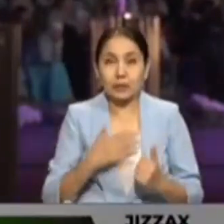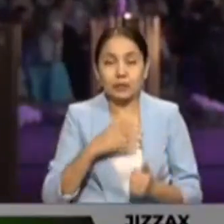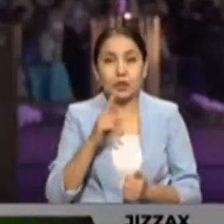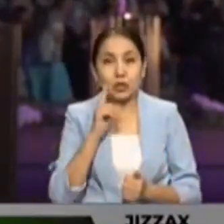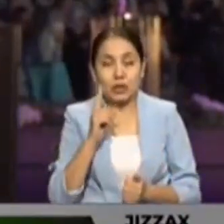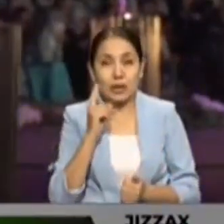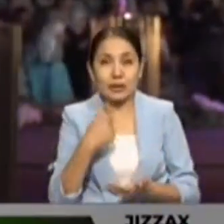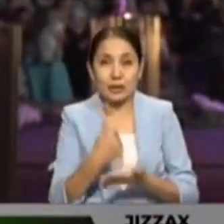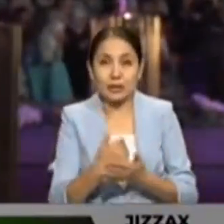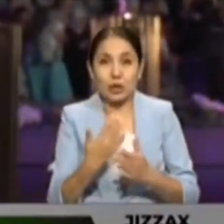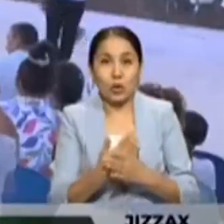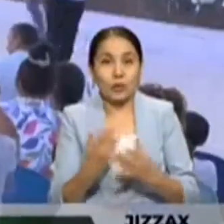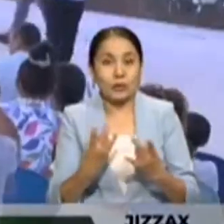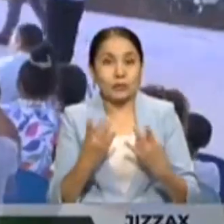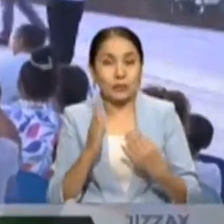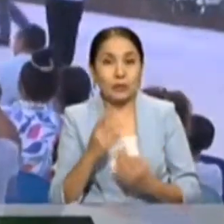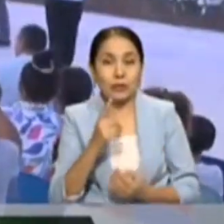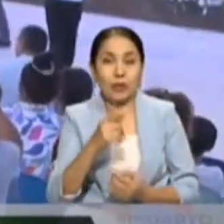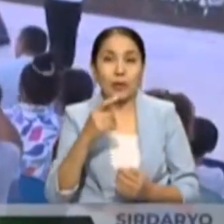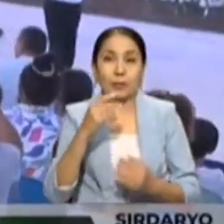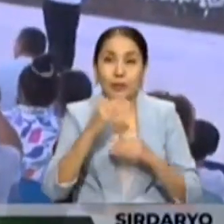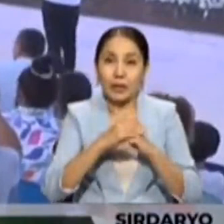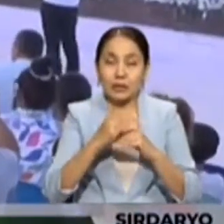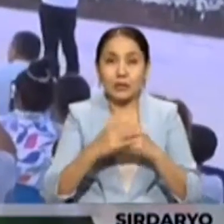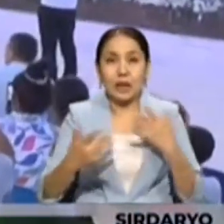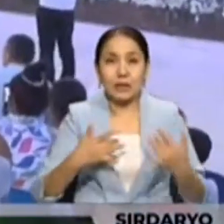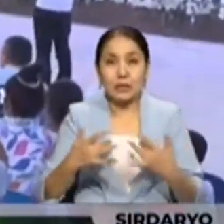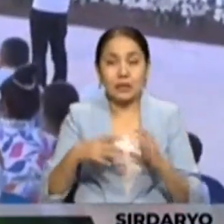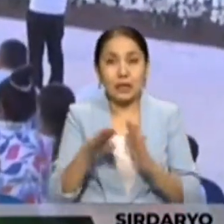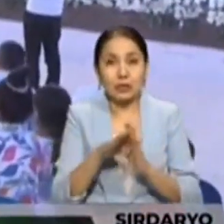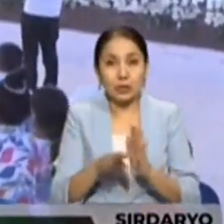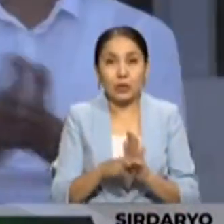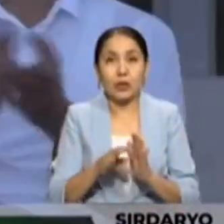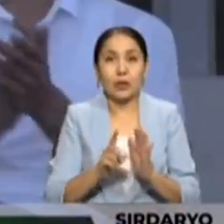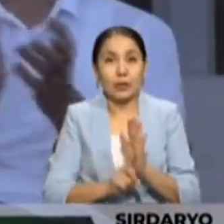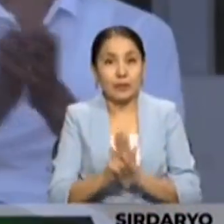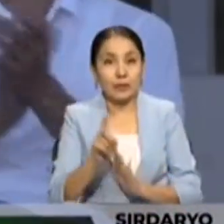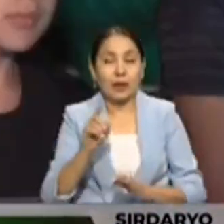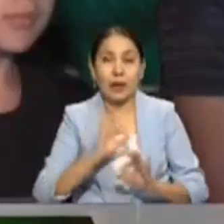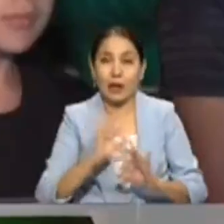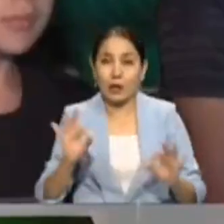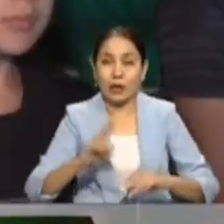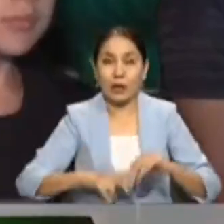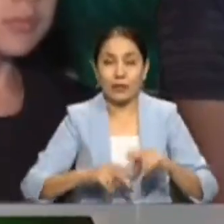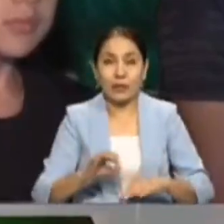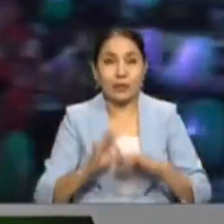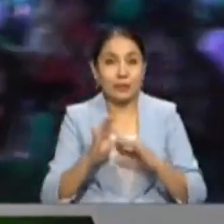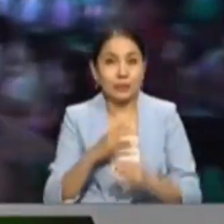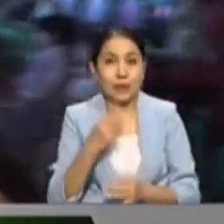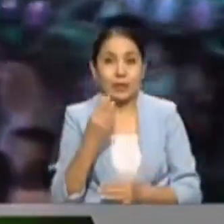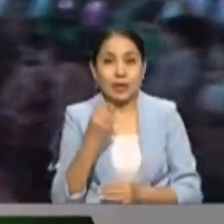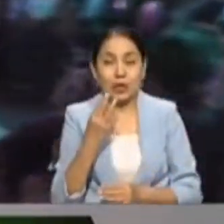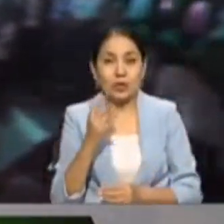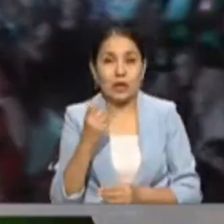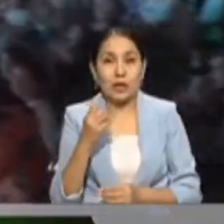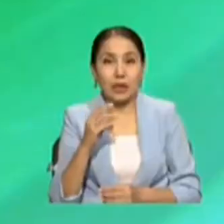yoshlar yetakchilari ko'makchi bo'lishimiz kerak. Kechki oqshomda tashkil etilgan konsert dasturi kelganlarga a'lo kayfiyat ulashdi. Shahnoza Haydarova, Ilyos